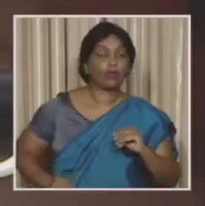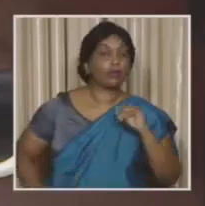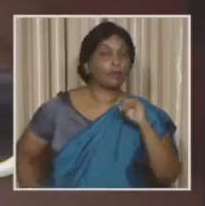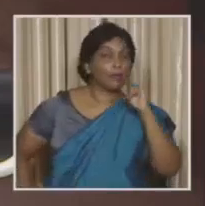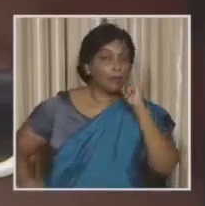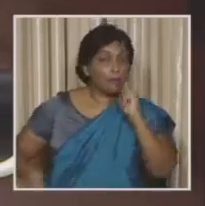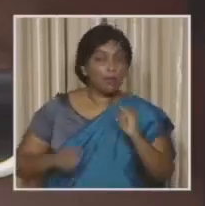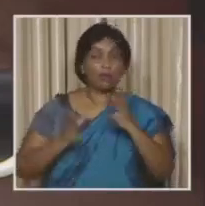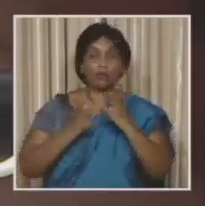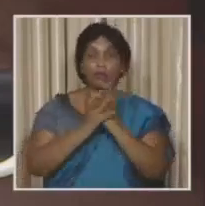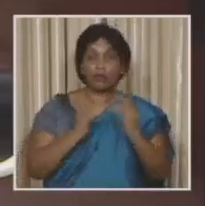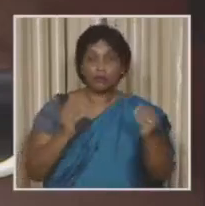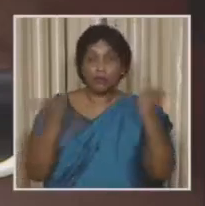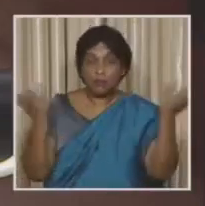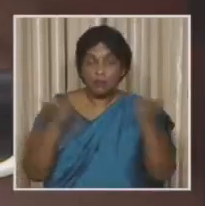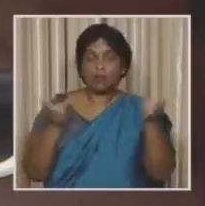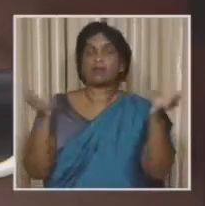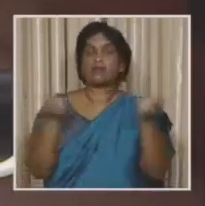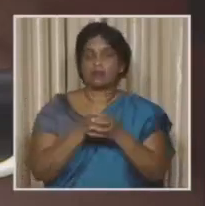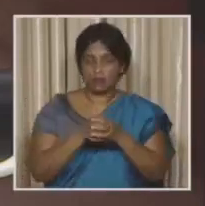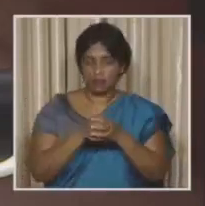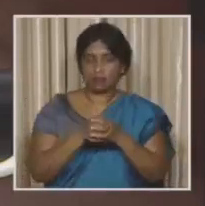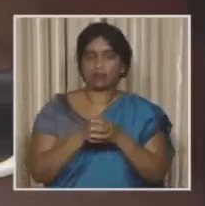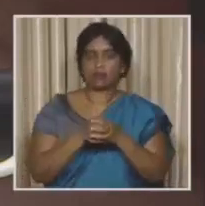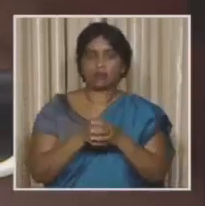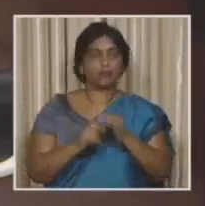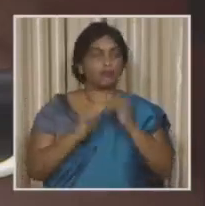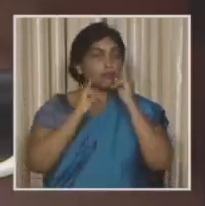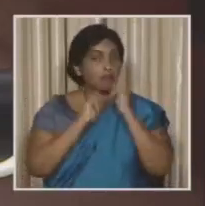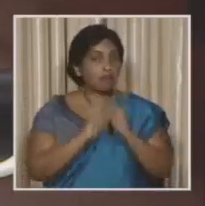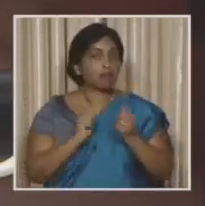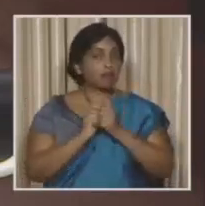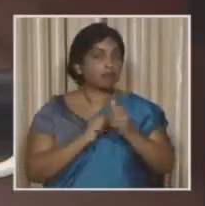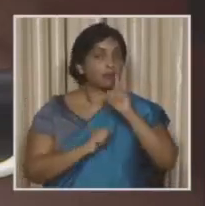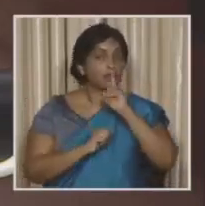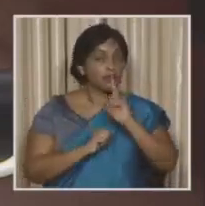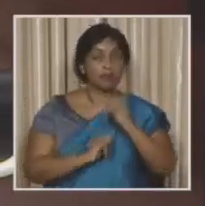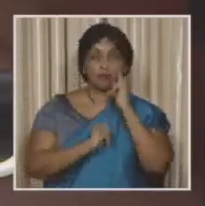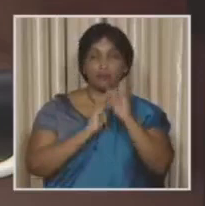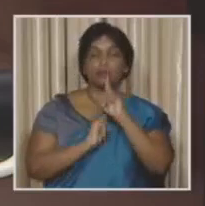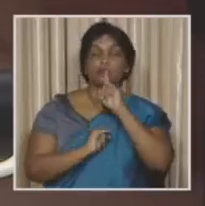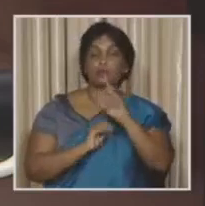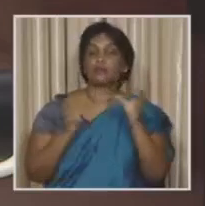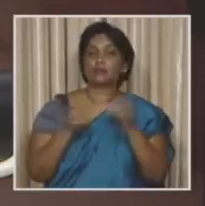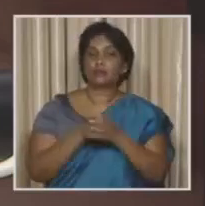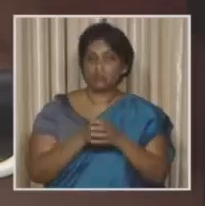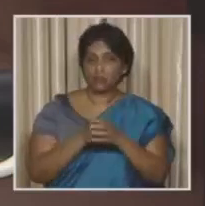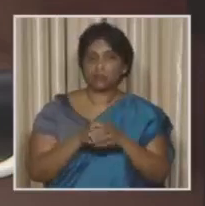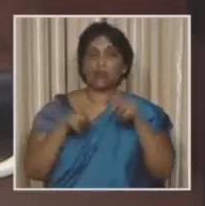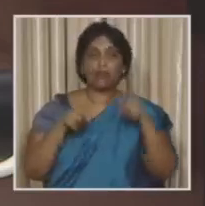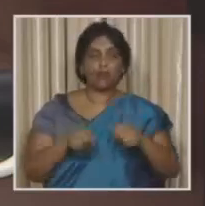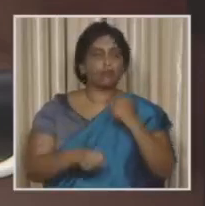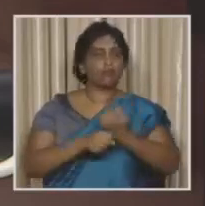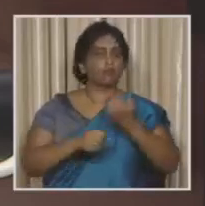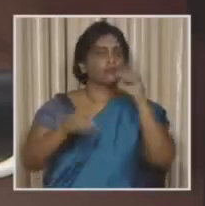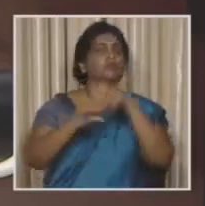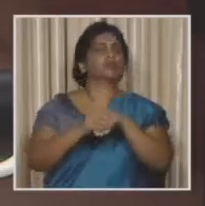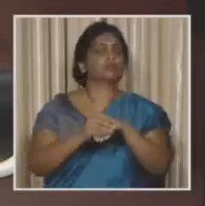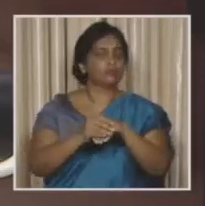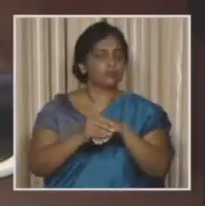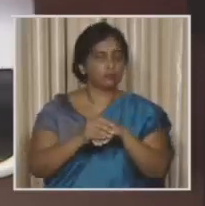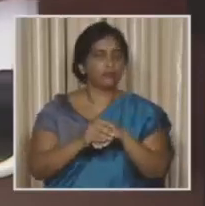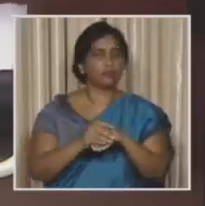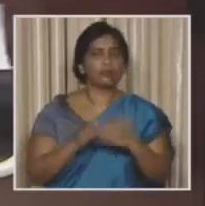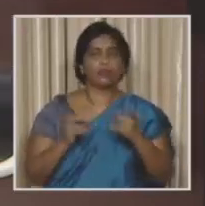අපරාධය වළක්වා ගැනීමට අසමත් වූ කණ්ඩායම, අපරාධය සිදු කරාය කියලා චෝදනා එල්ලන කණ්ඩායම අද ආණ්ඩුවේ.